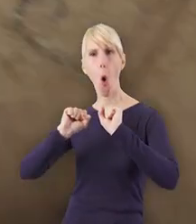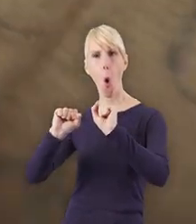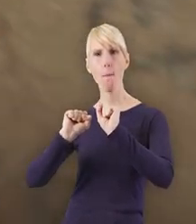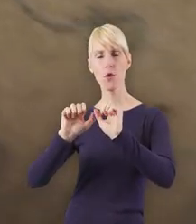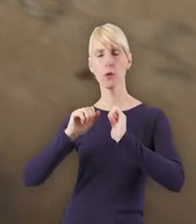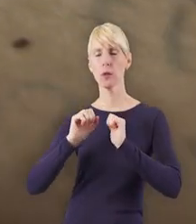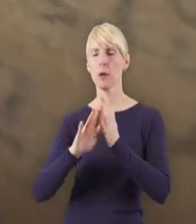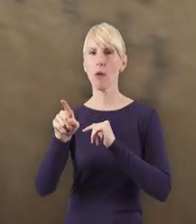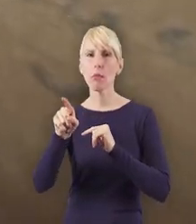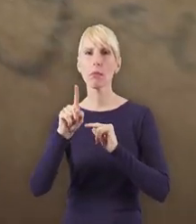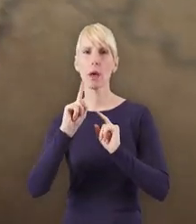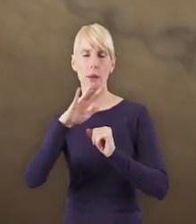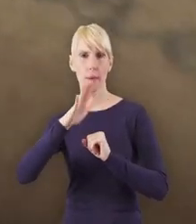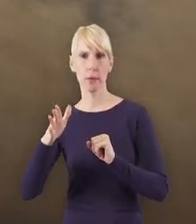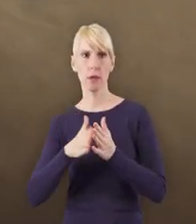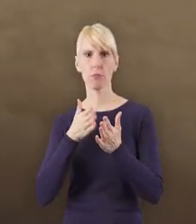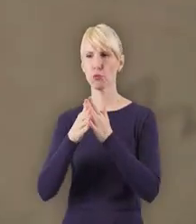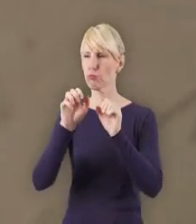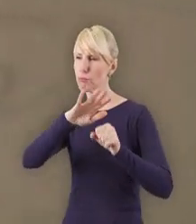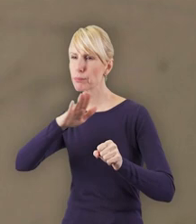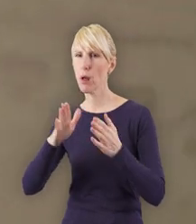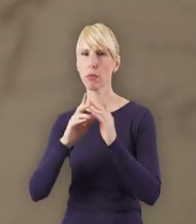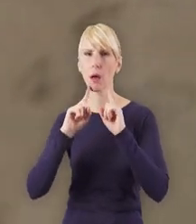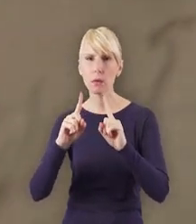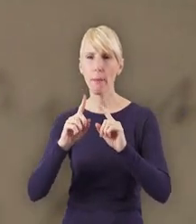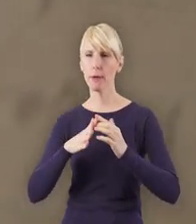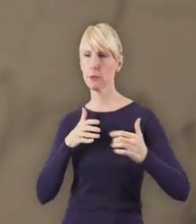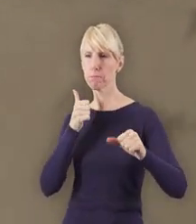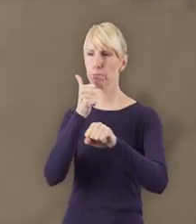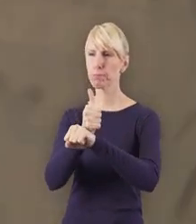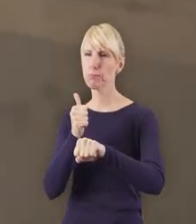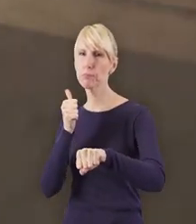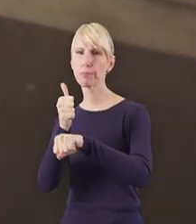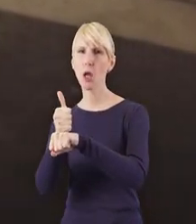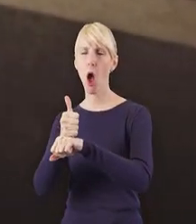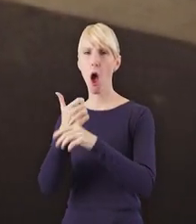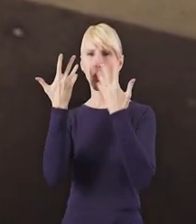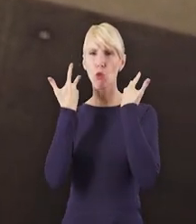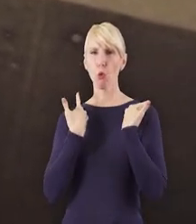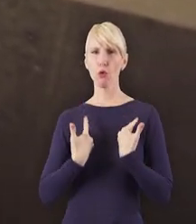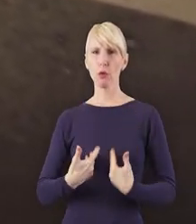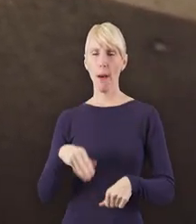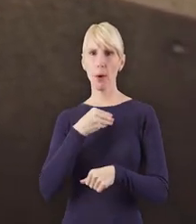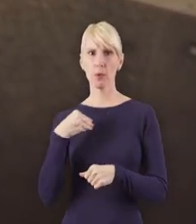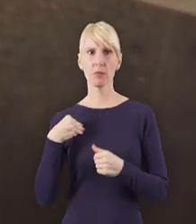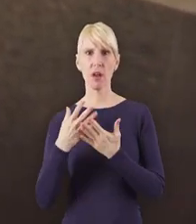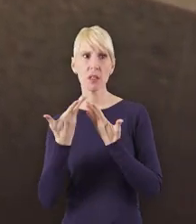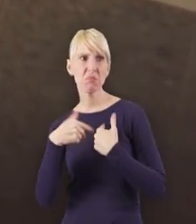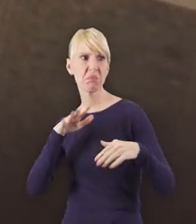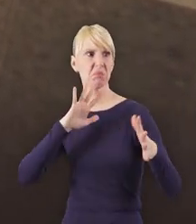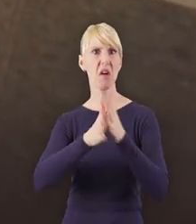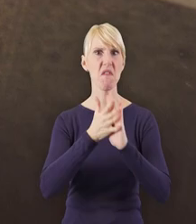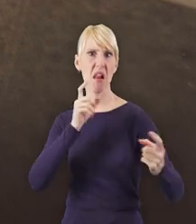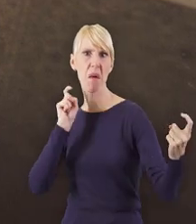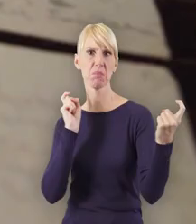narodowy, które mimo szykan i gróźb były gotowe trwać przy polskiej tożsamości i podjąć walkę z